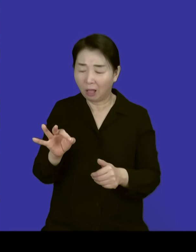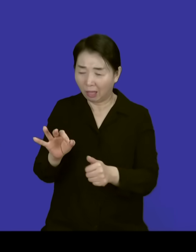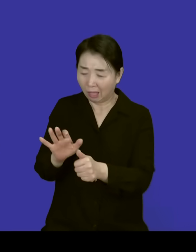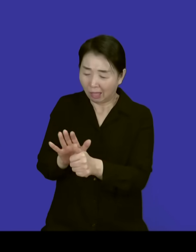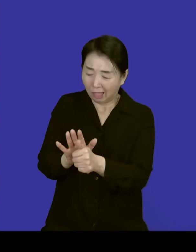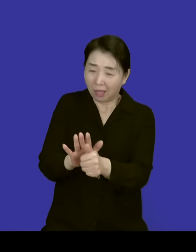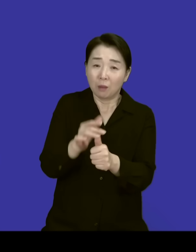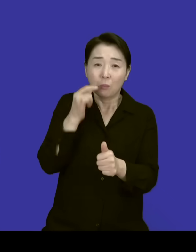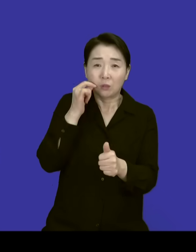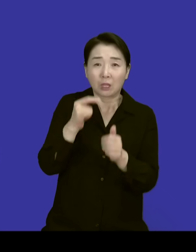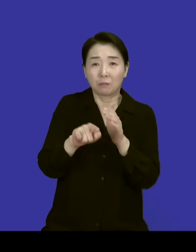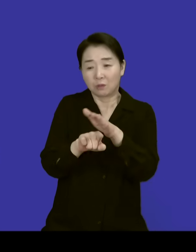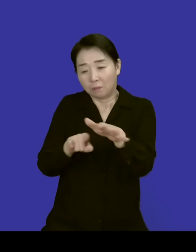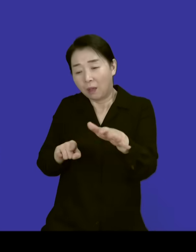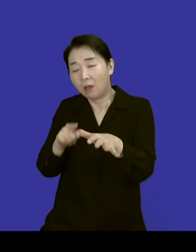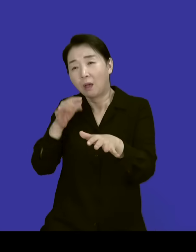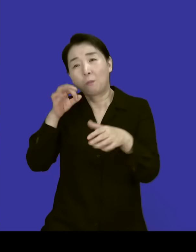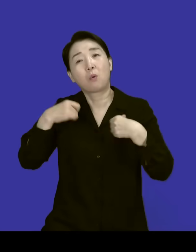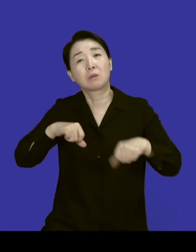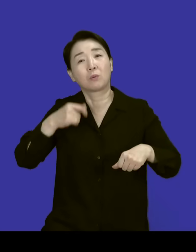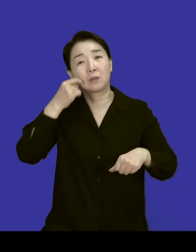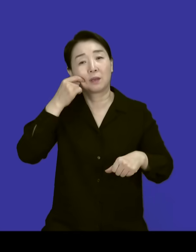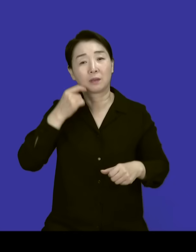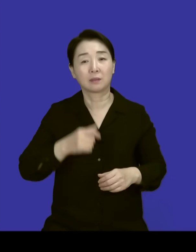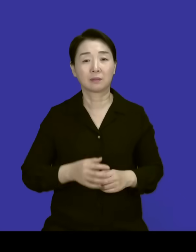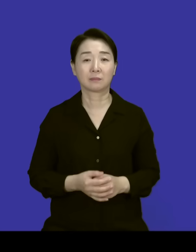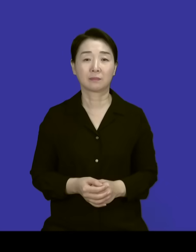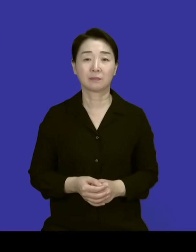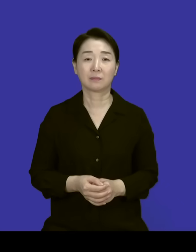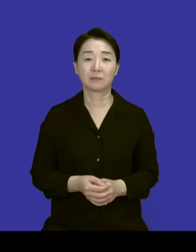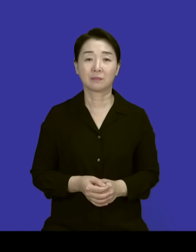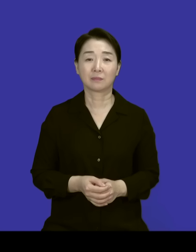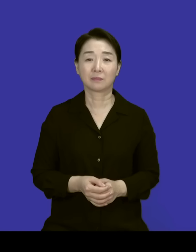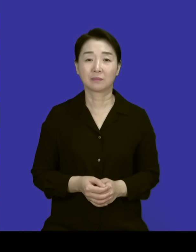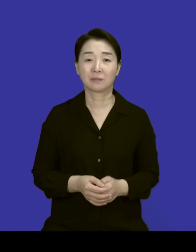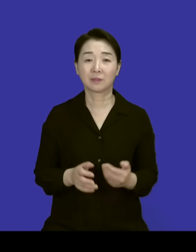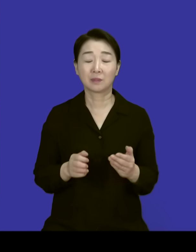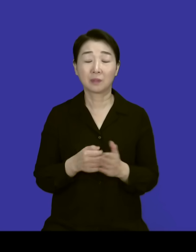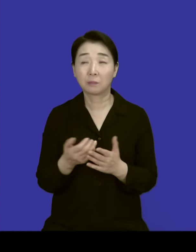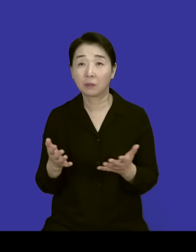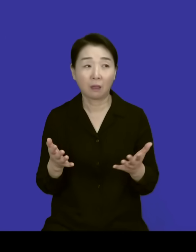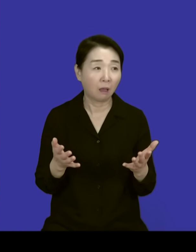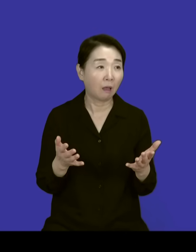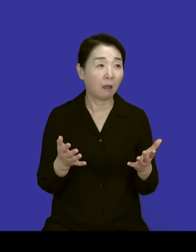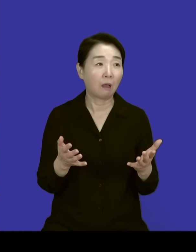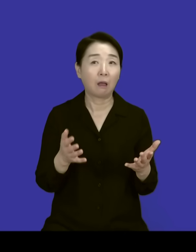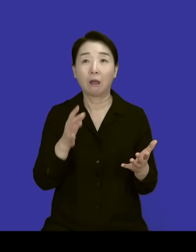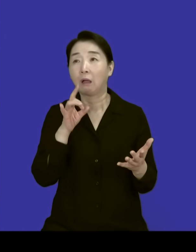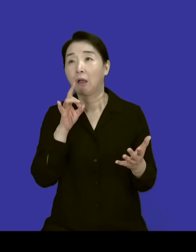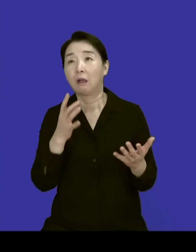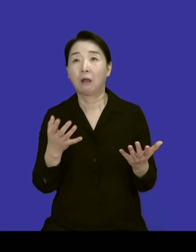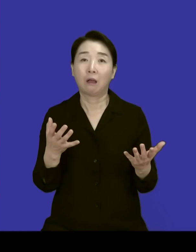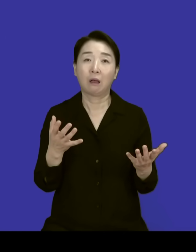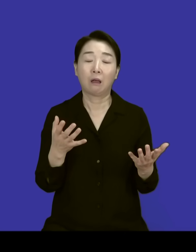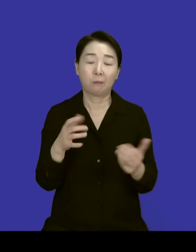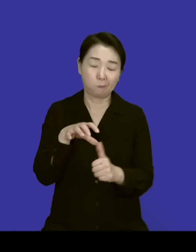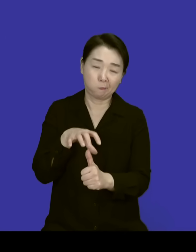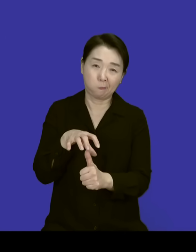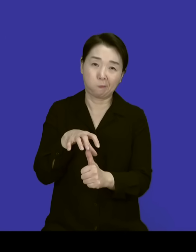없는데 뒤로 후진도 못하는 거예요. 이제 와서. 맞아요. 그러니까 이두절도 이 어떡하지가 딱 그 미로에